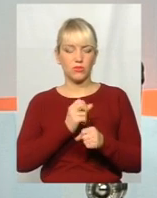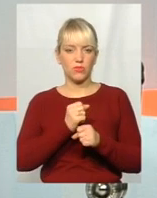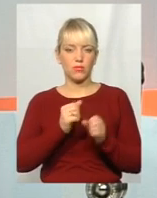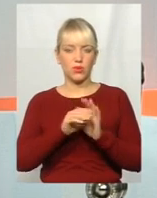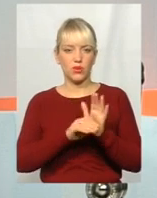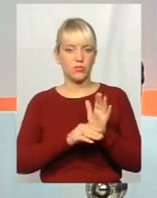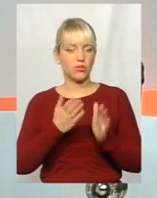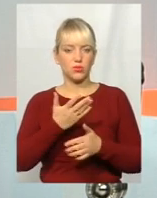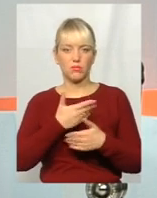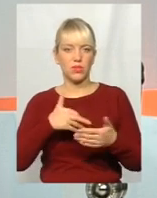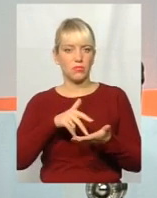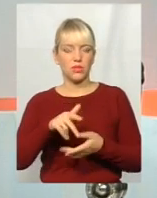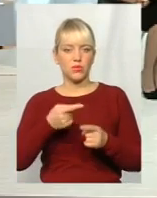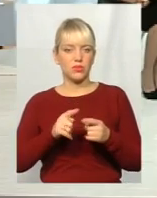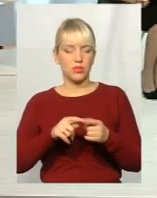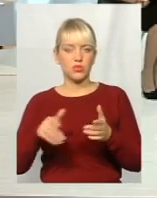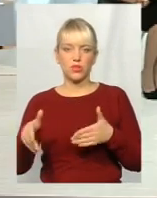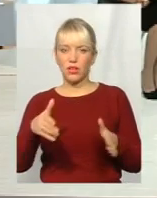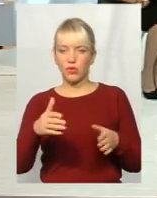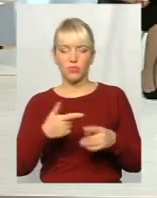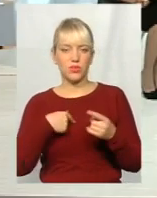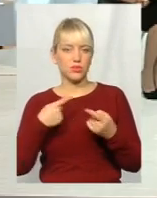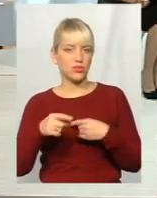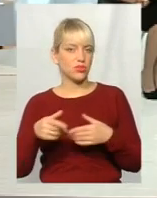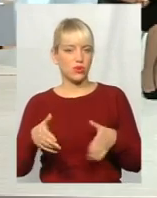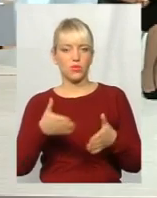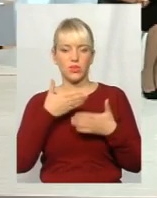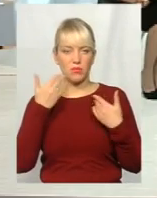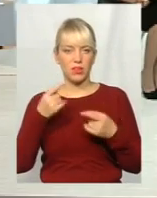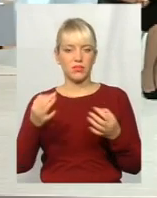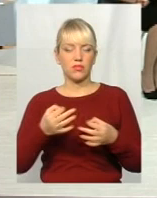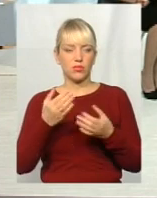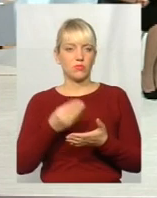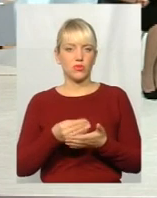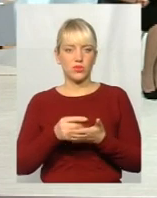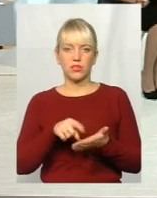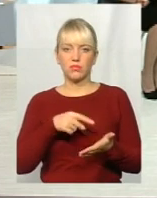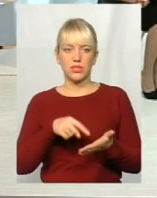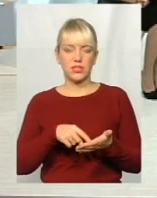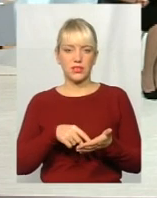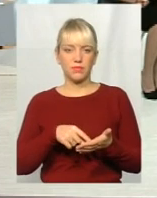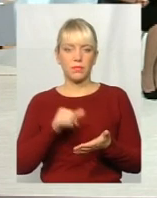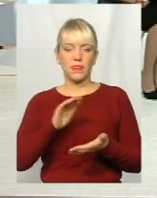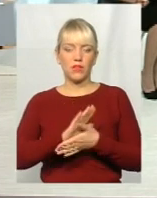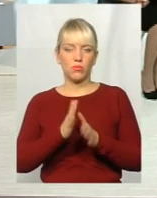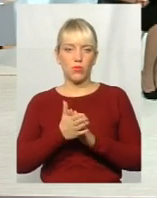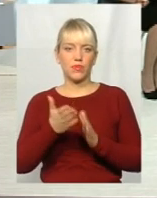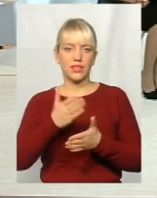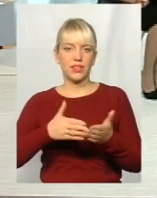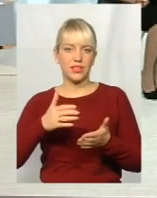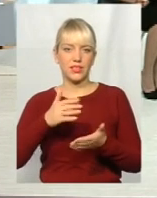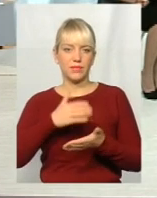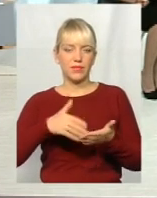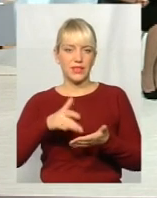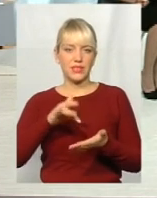цим шляхом, у нас іншого шляху немає. Ніякого бюджету міста, і тим паче в умовах децентралізації, так званої,